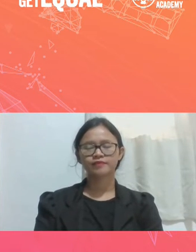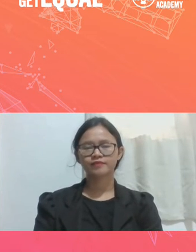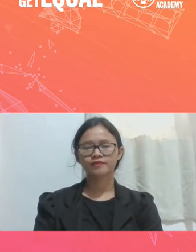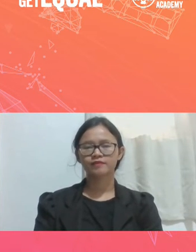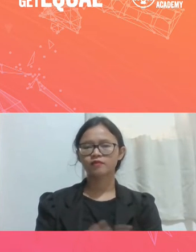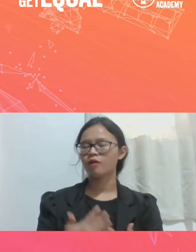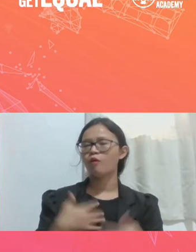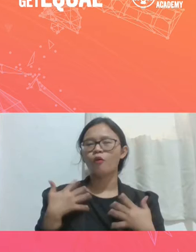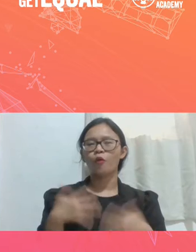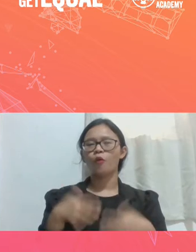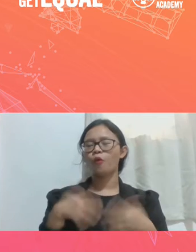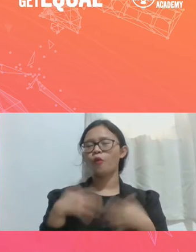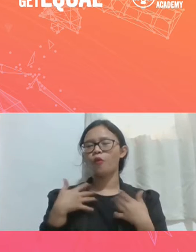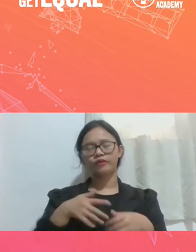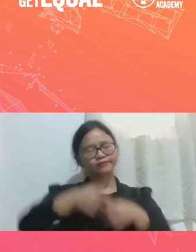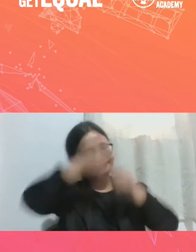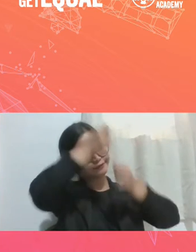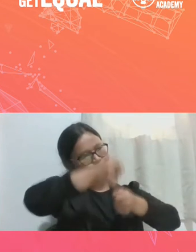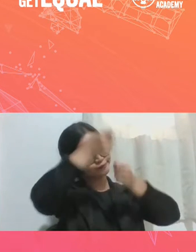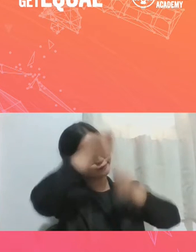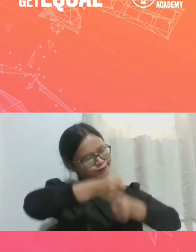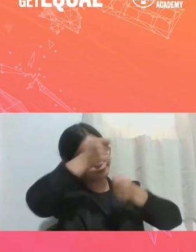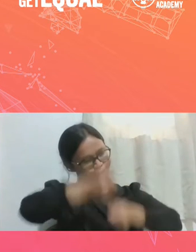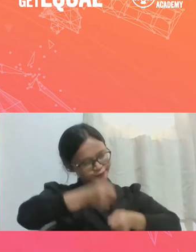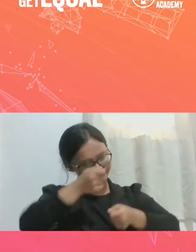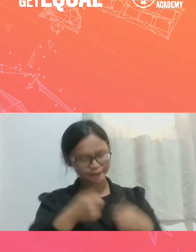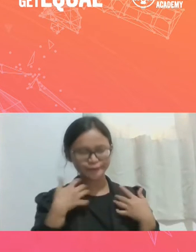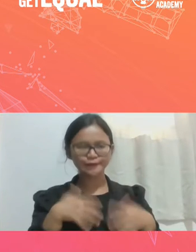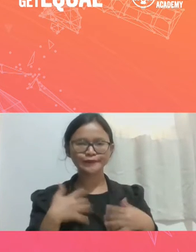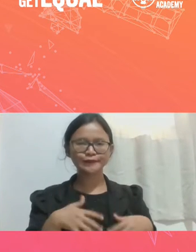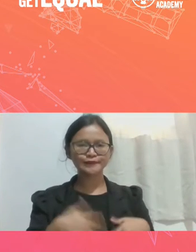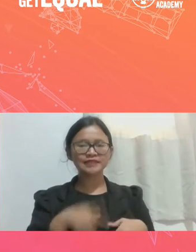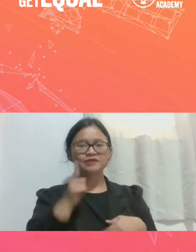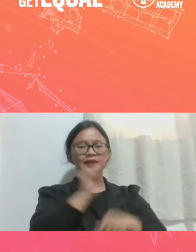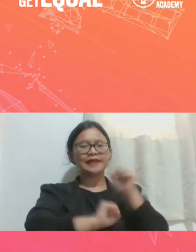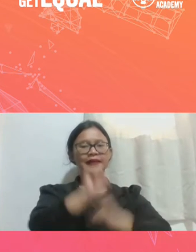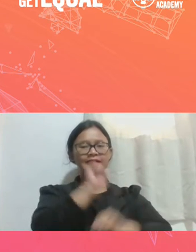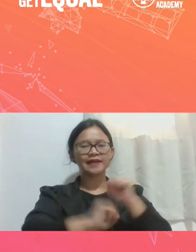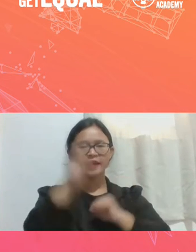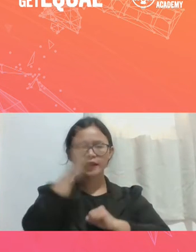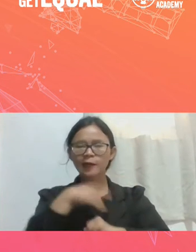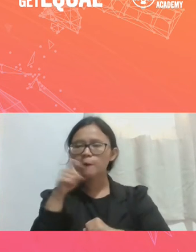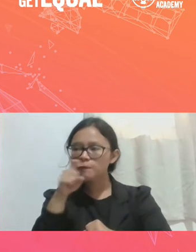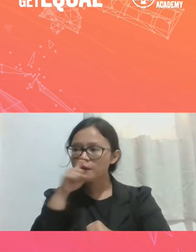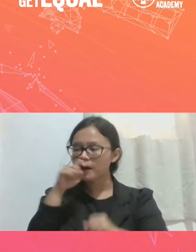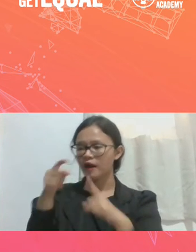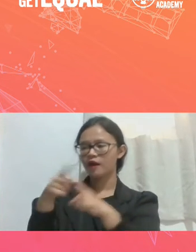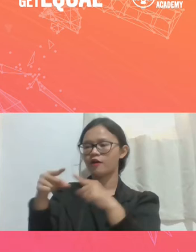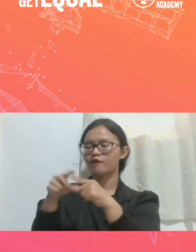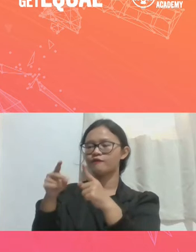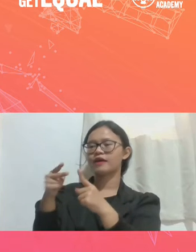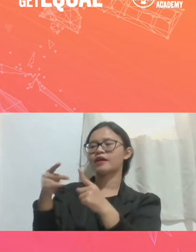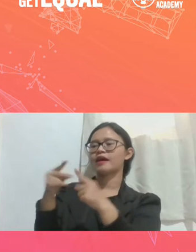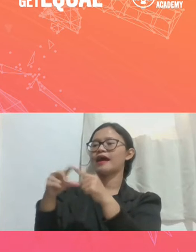respek saya, penghargaan saya atas partisipasi di hari ini pada Bapak Muhammad Farhan, anggota